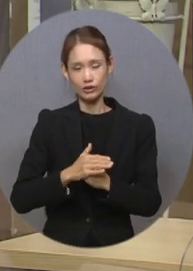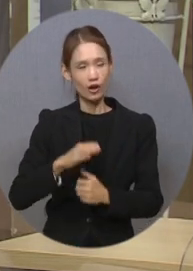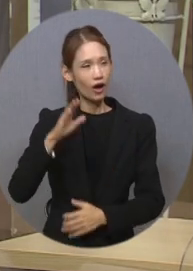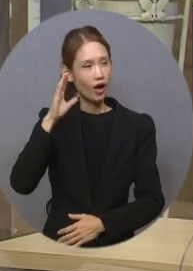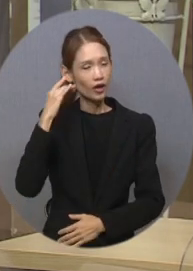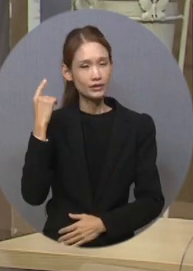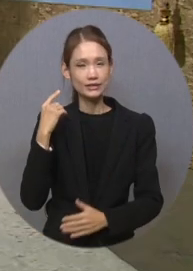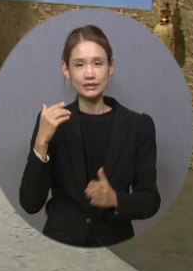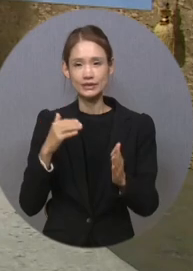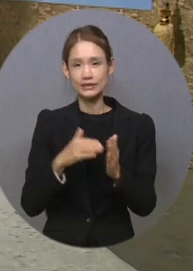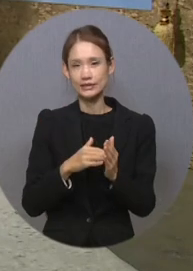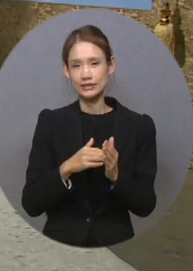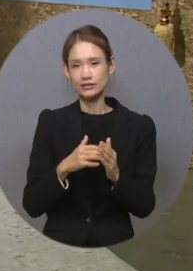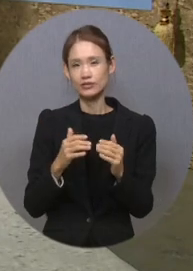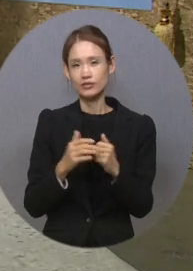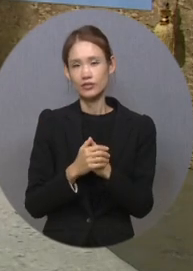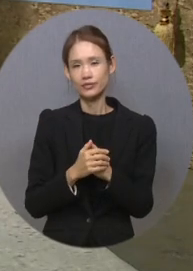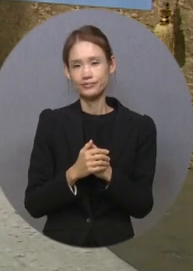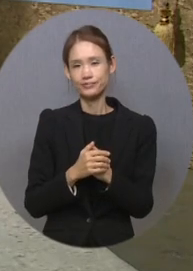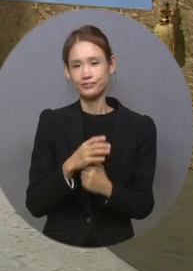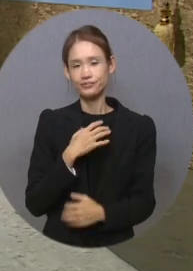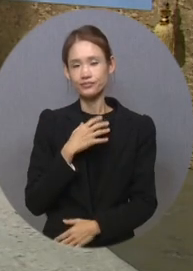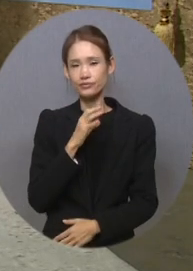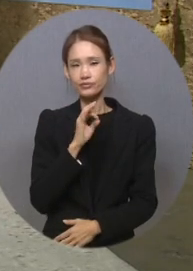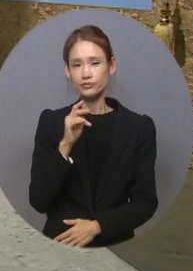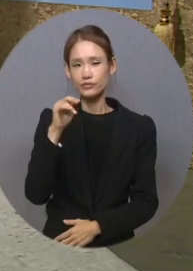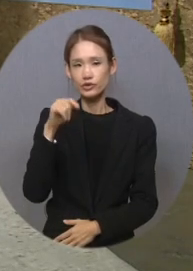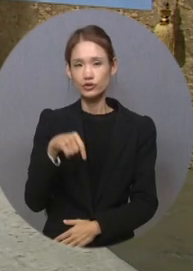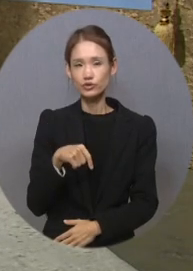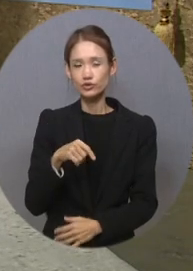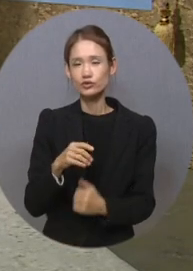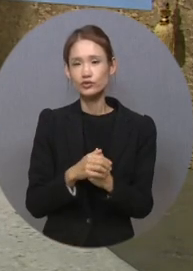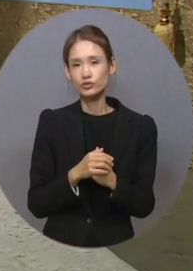들었거든요. 저는 이제 우리 여수의 그